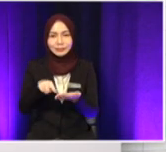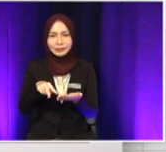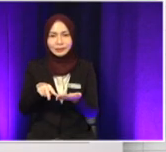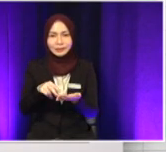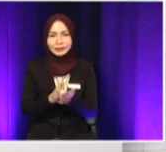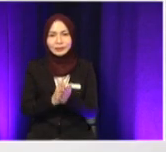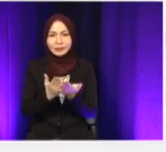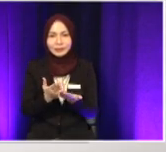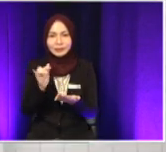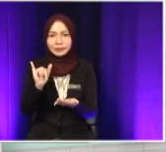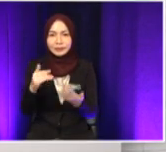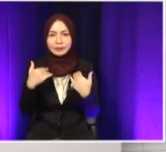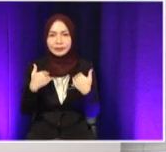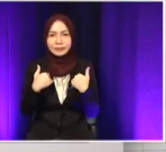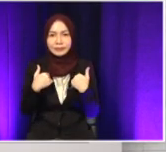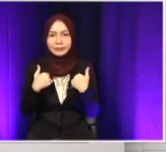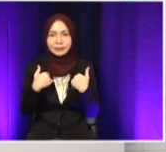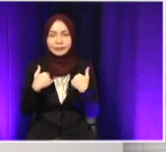unsur-unsur keluhan